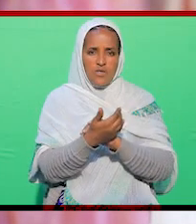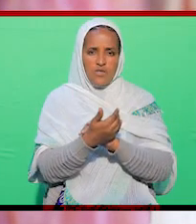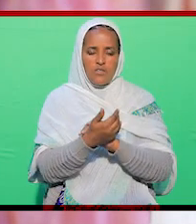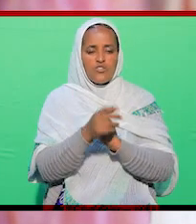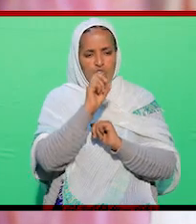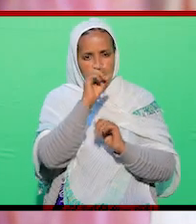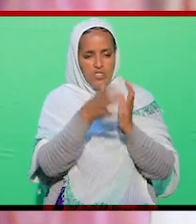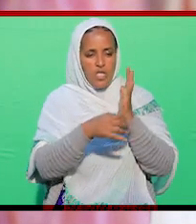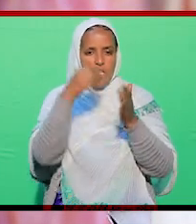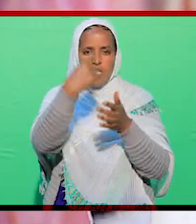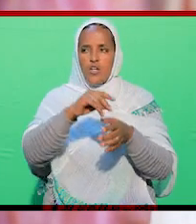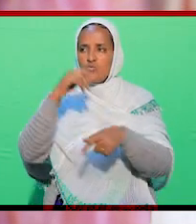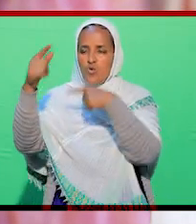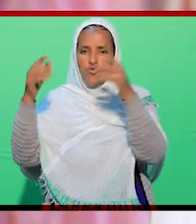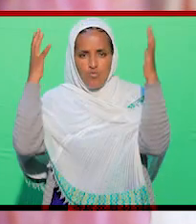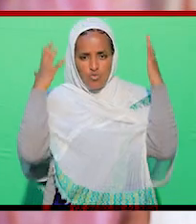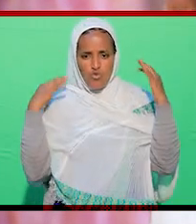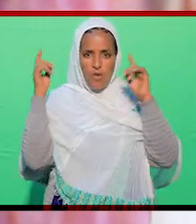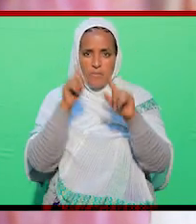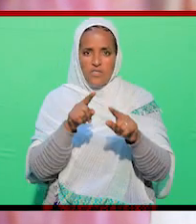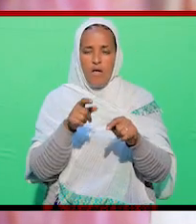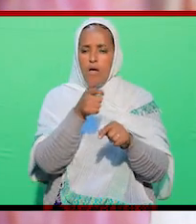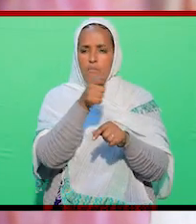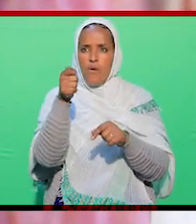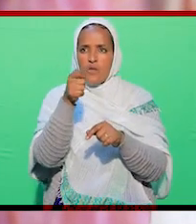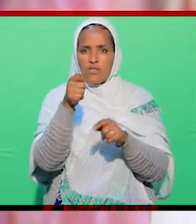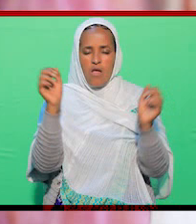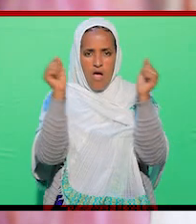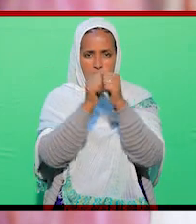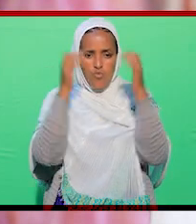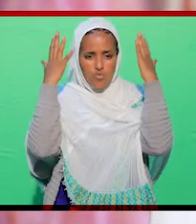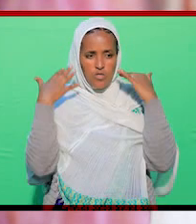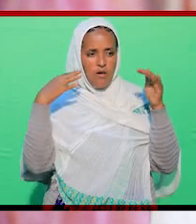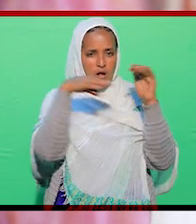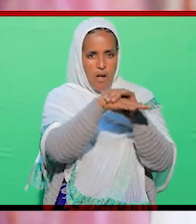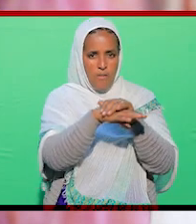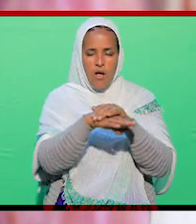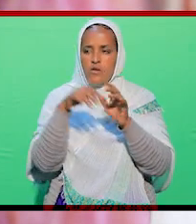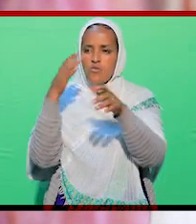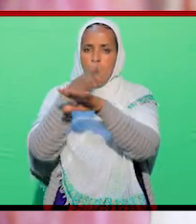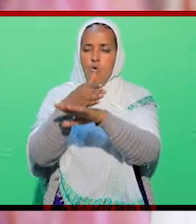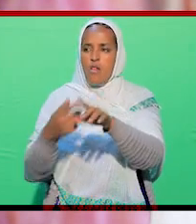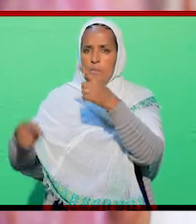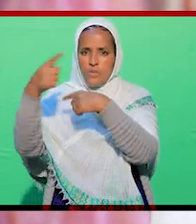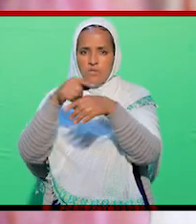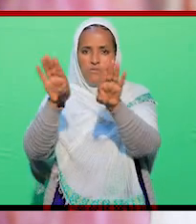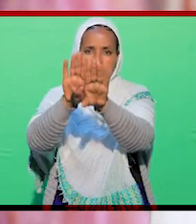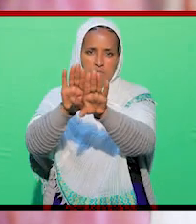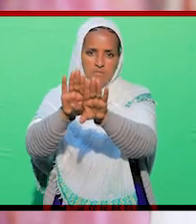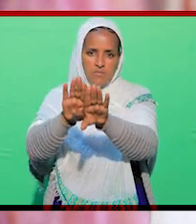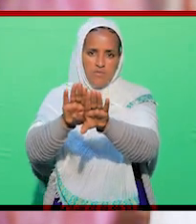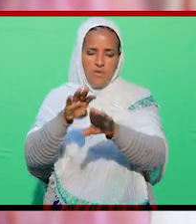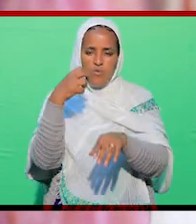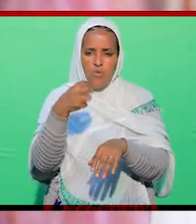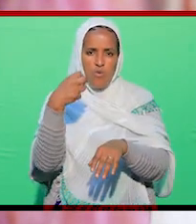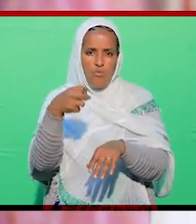ከዚህ በኋላ ምን ሆነ? ሊገዙ ሄዱ ይላል። ሙሽራው መጣ። መብራት ይዘው ተዘጋጅተው የነበሩት አብሮ ሰርጉ ውስጥ ሲገቡ፣ እነዚያ ግን በኋላ